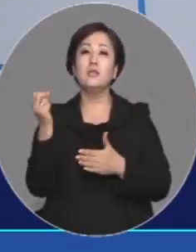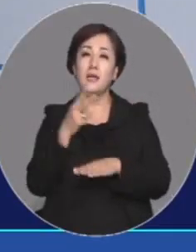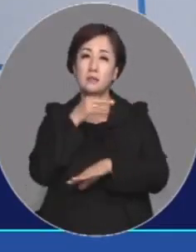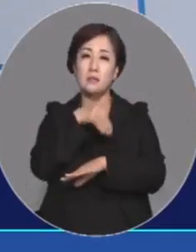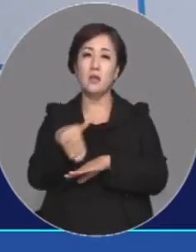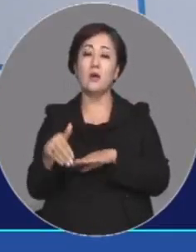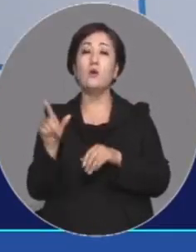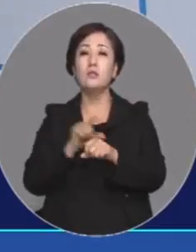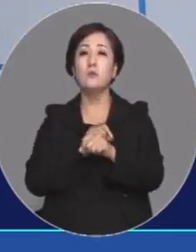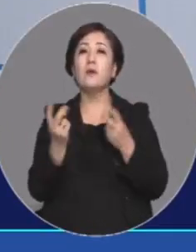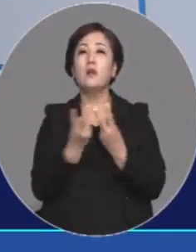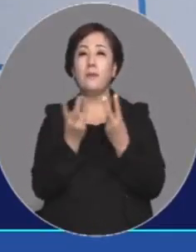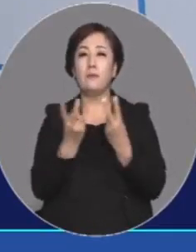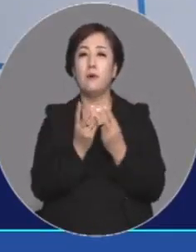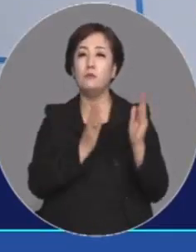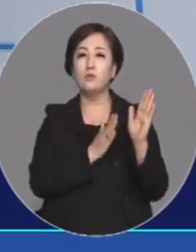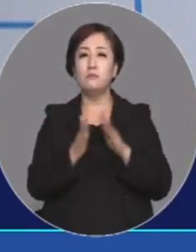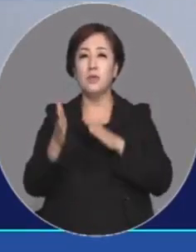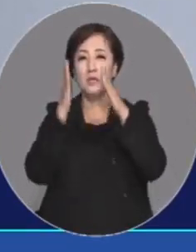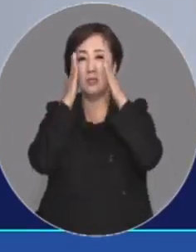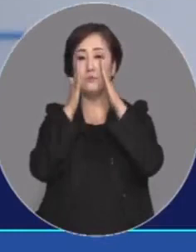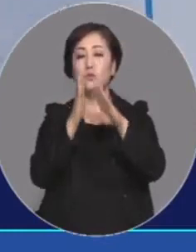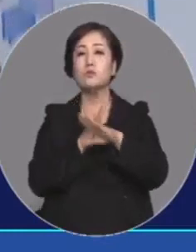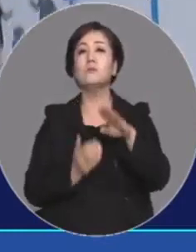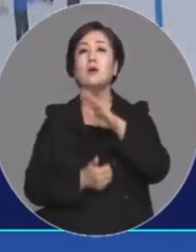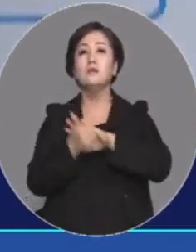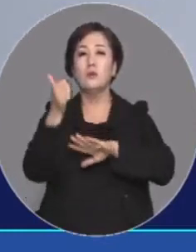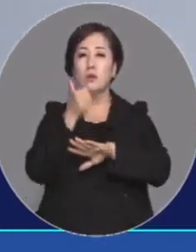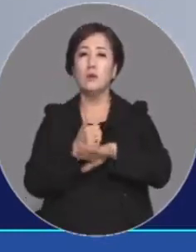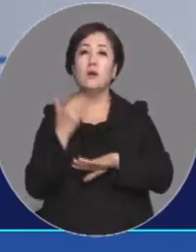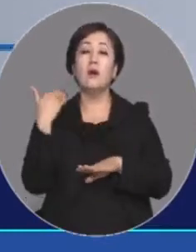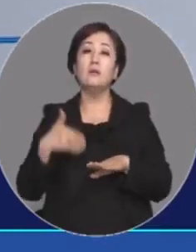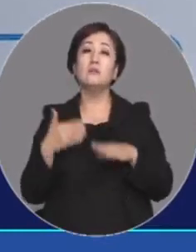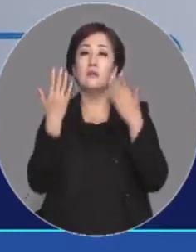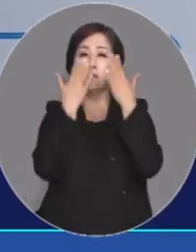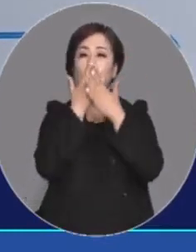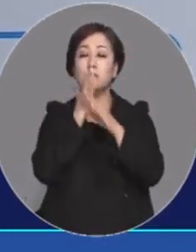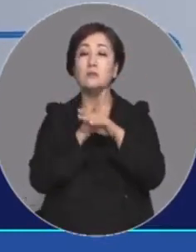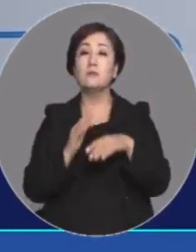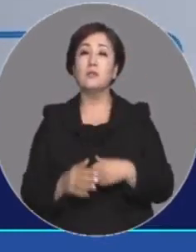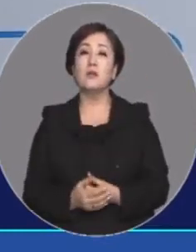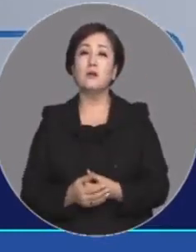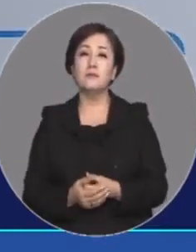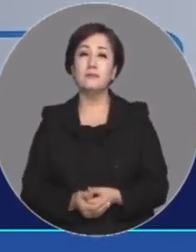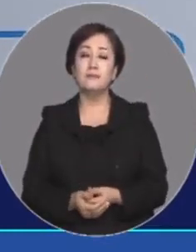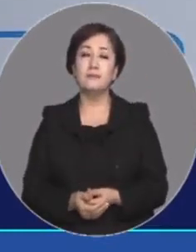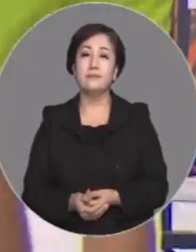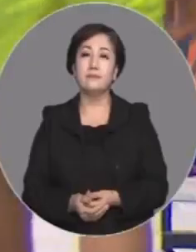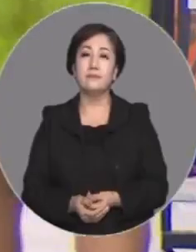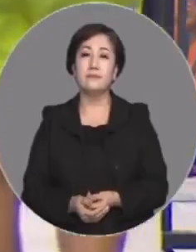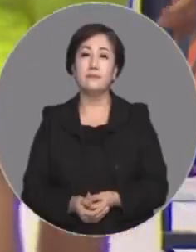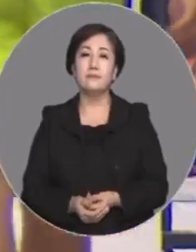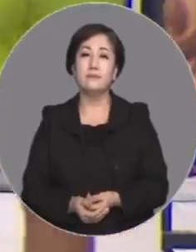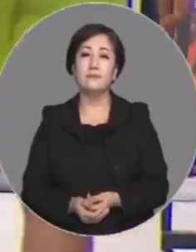재설정하고 특단의 대책을 쏟아내고 있지만 실효성은 불투명해 보입니다. 조윤호 기자입니다.